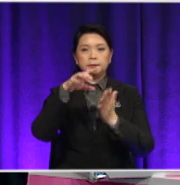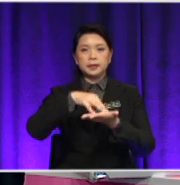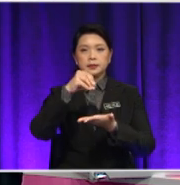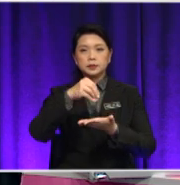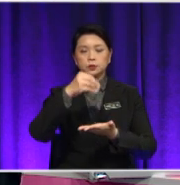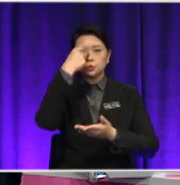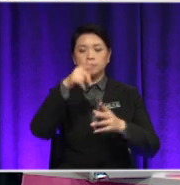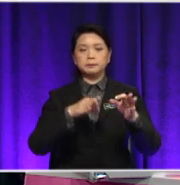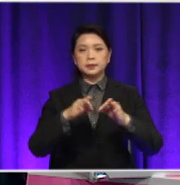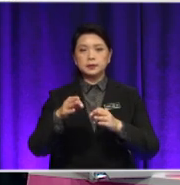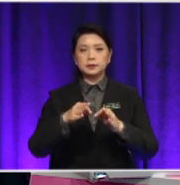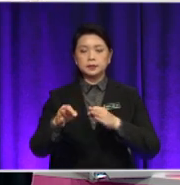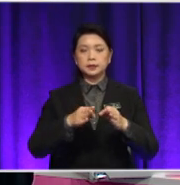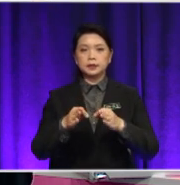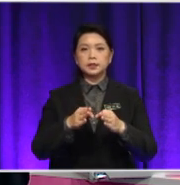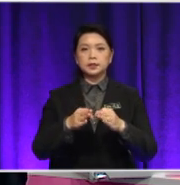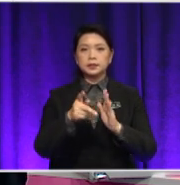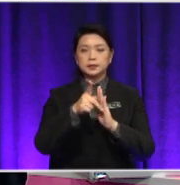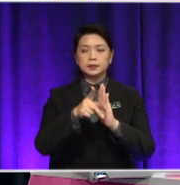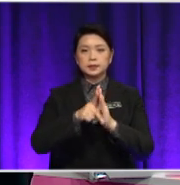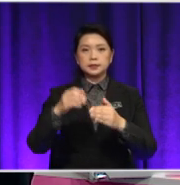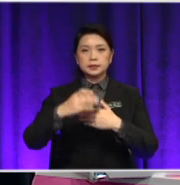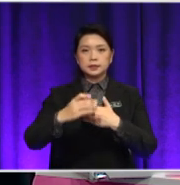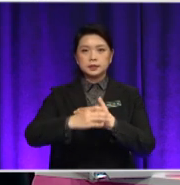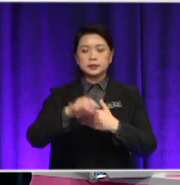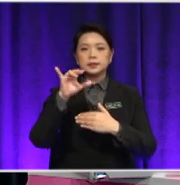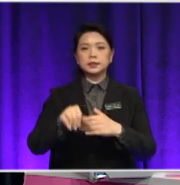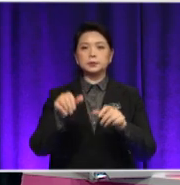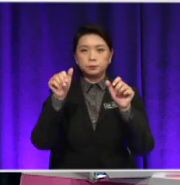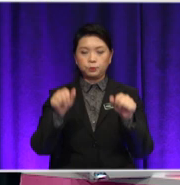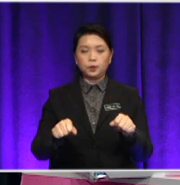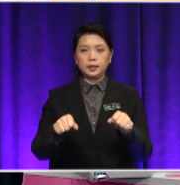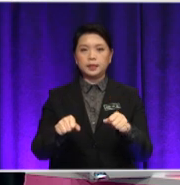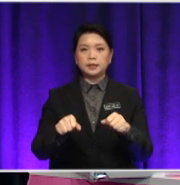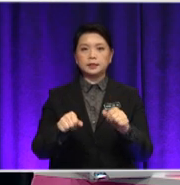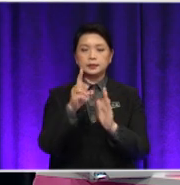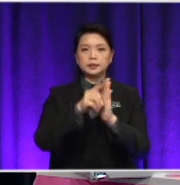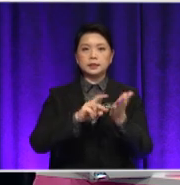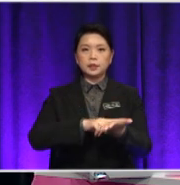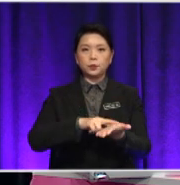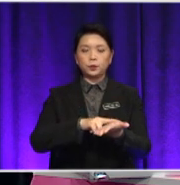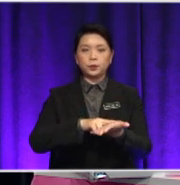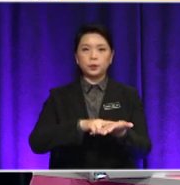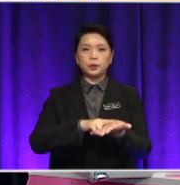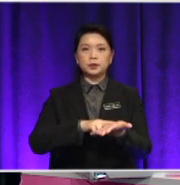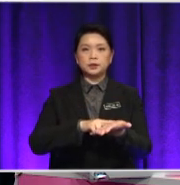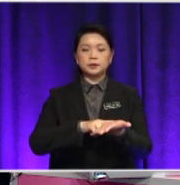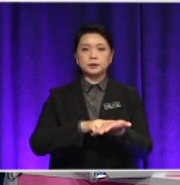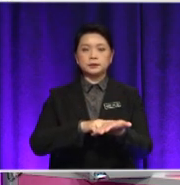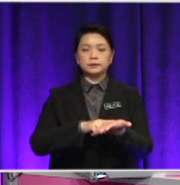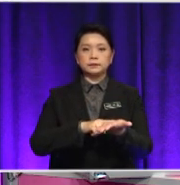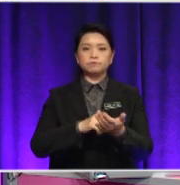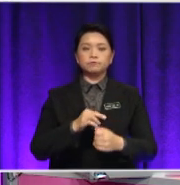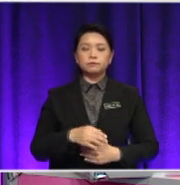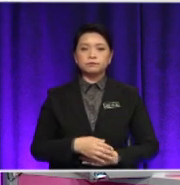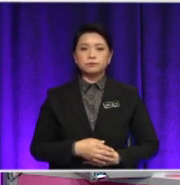menerangkan kecederaan yang boleh dirawat dengan menggunakan prinsip ataupun prosedur RISE. Okey. Okay. Buat pengetahuan Akmal dan murid cikgu